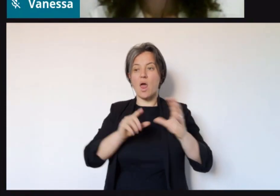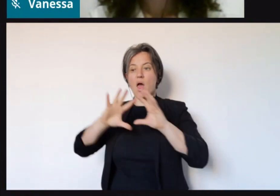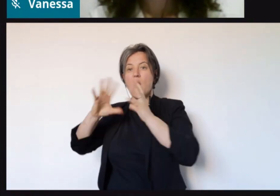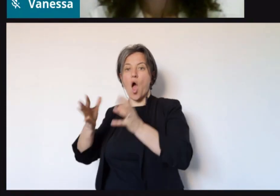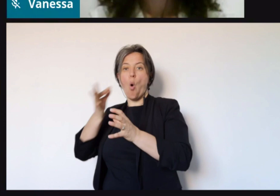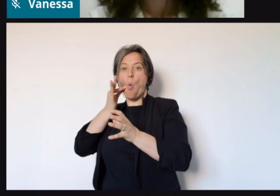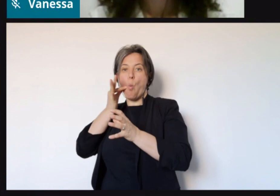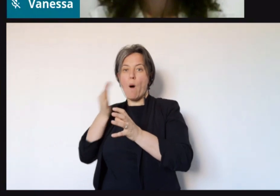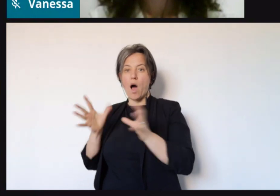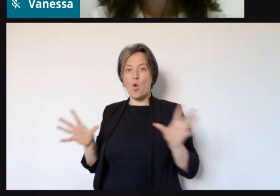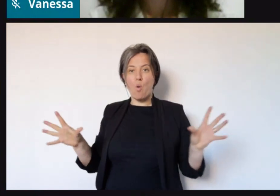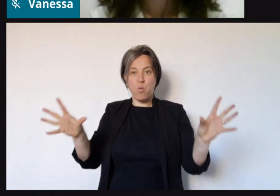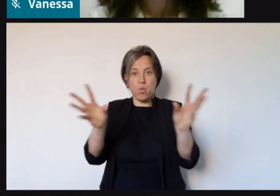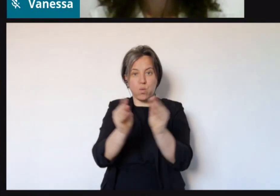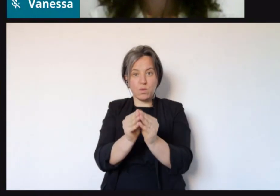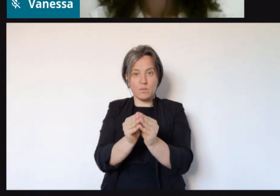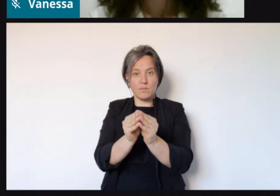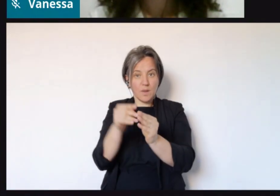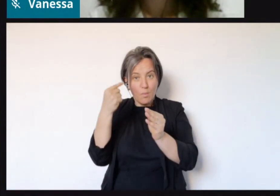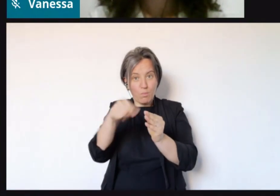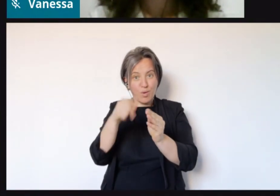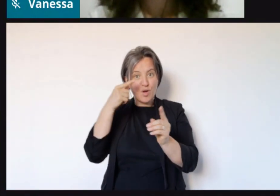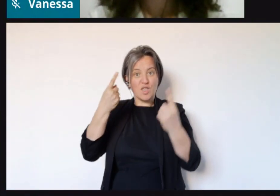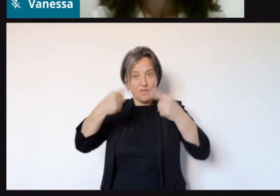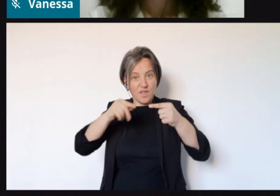artificiale e umano.